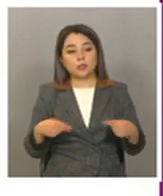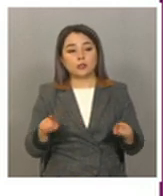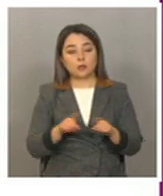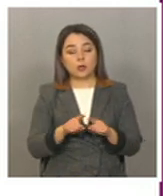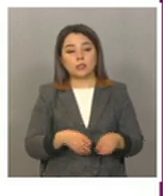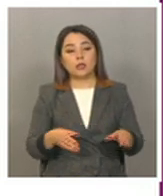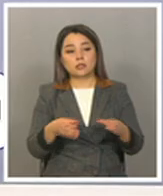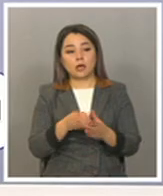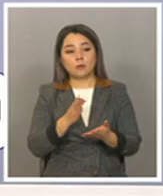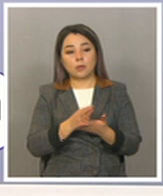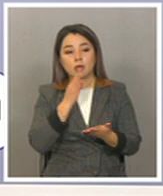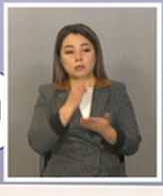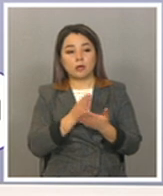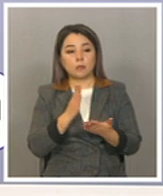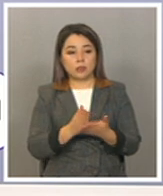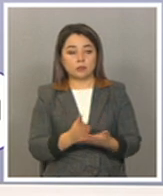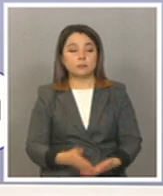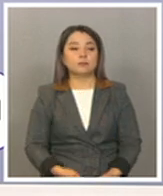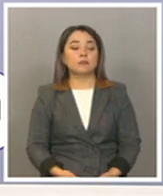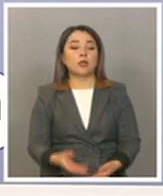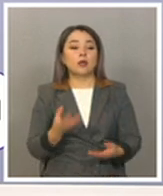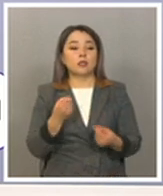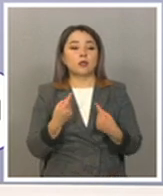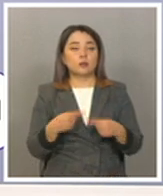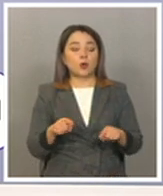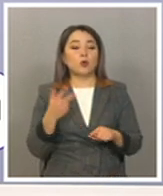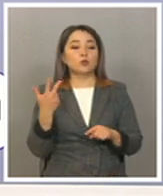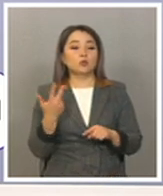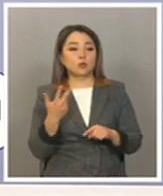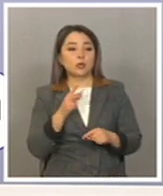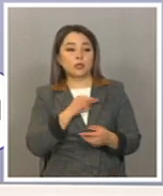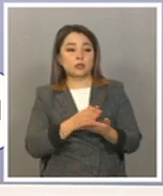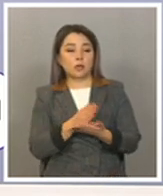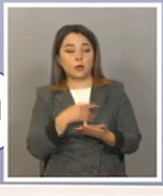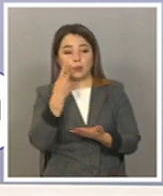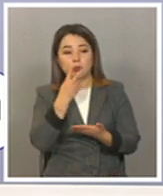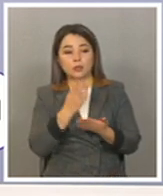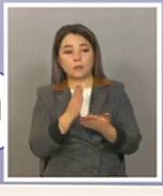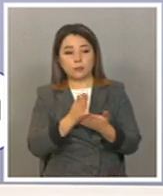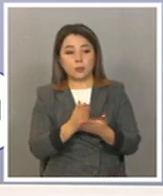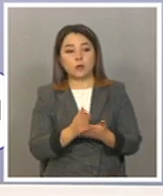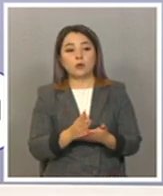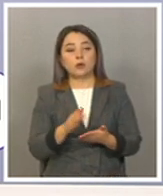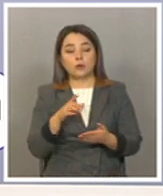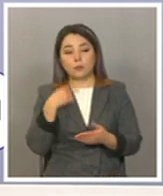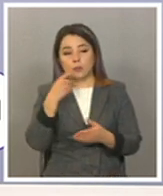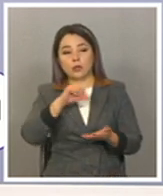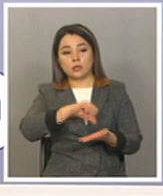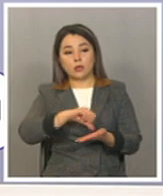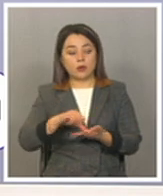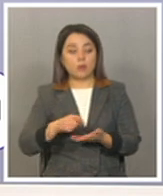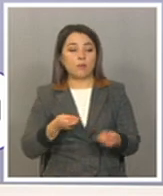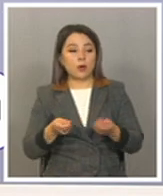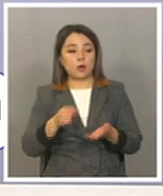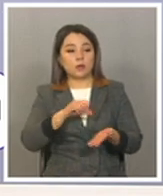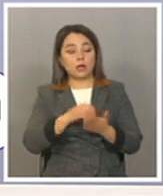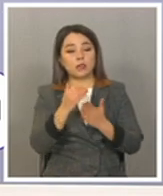салалары болған болатын. Тағы да үшінші қызметтің түрі бұл ұлыс белгілер. Бұл басқару